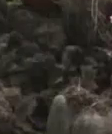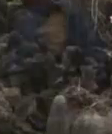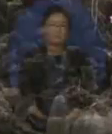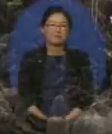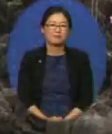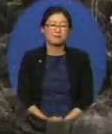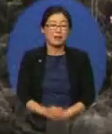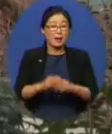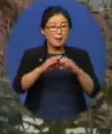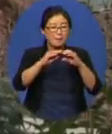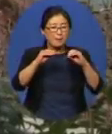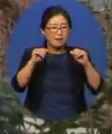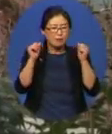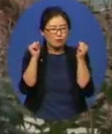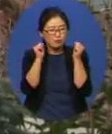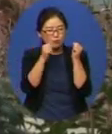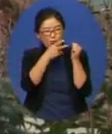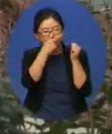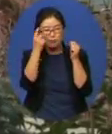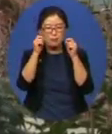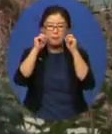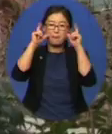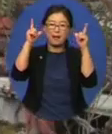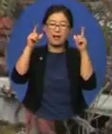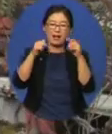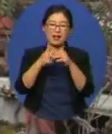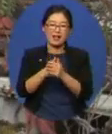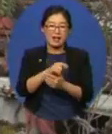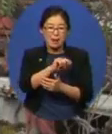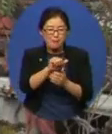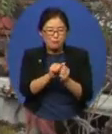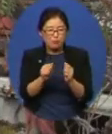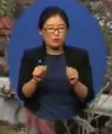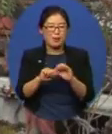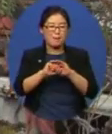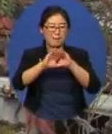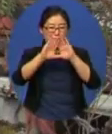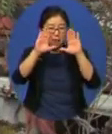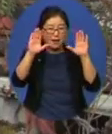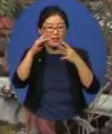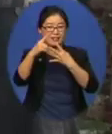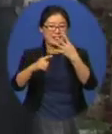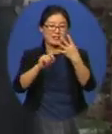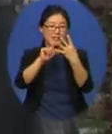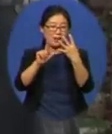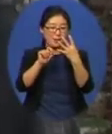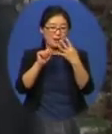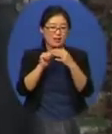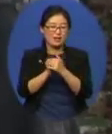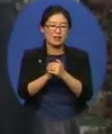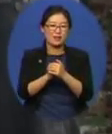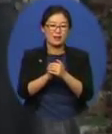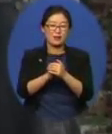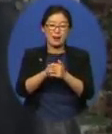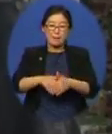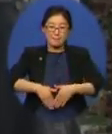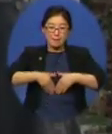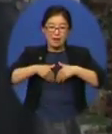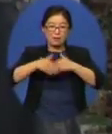대지는 겨울잠에서 깨어나 만물이 용트림하는 4월 야생화를 온실 관리하고 있는 곳이